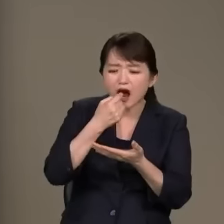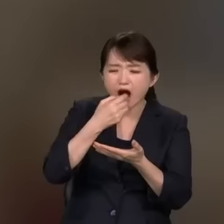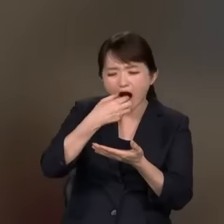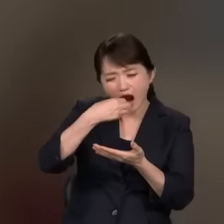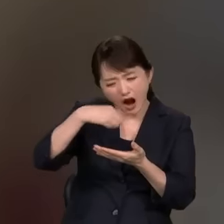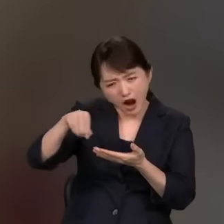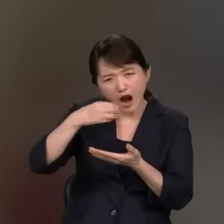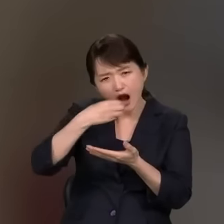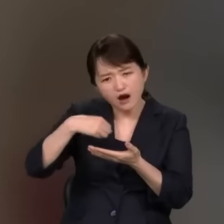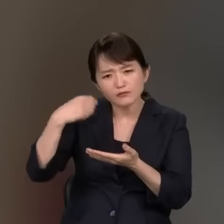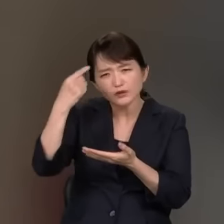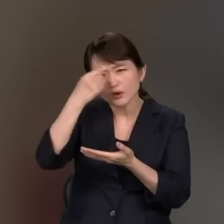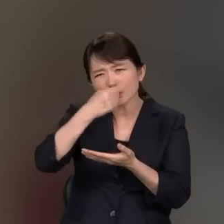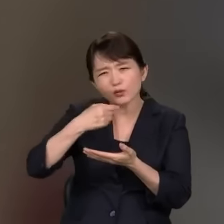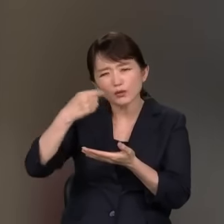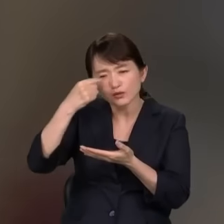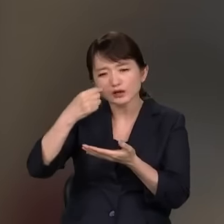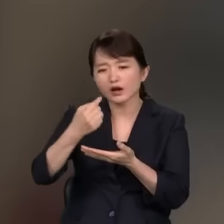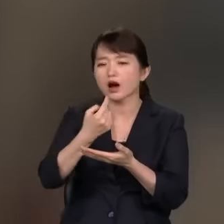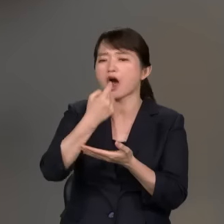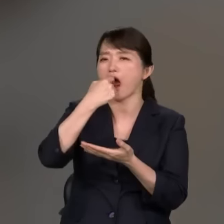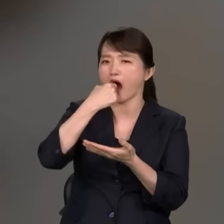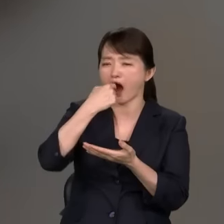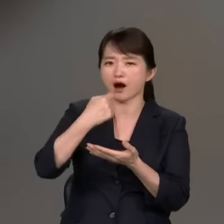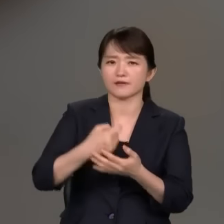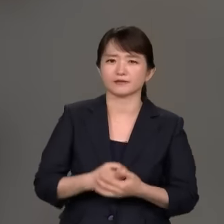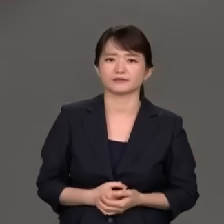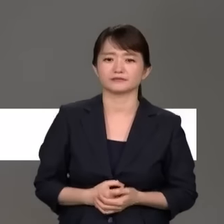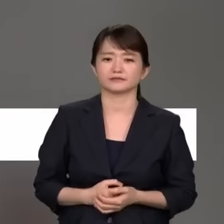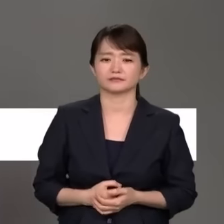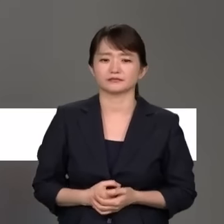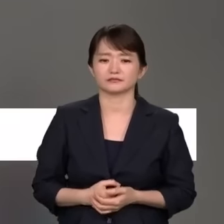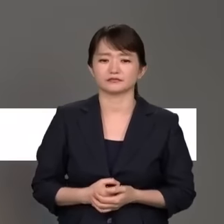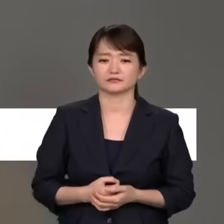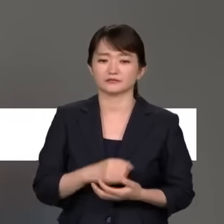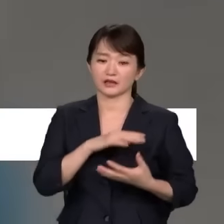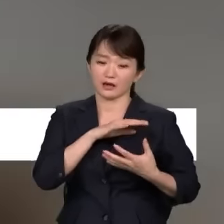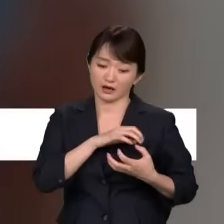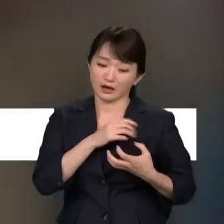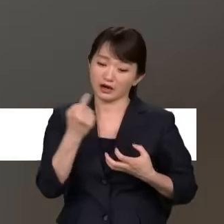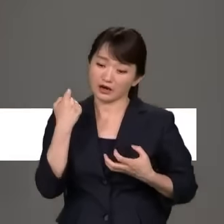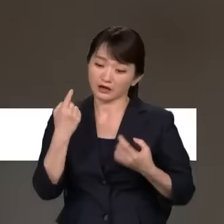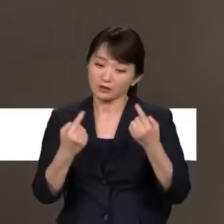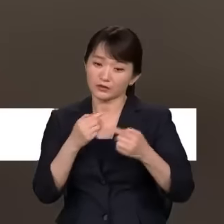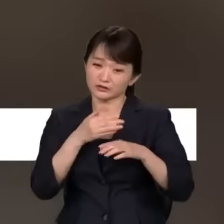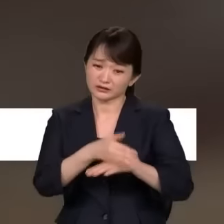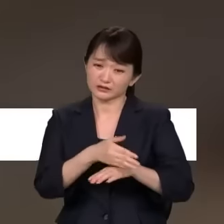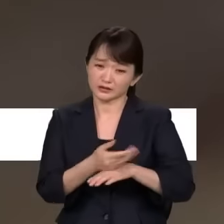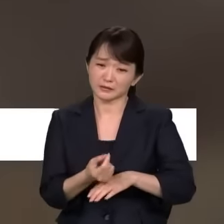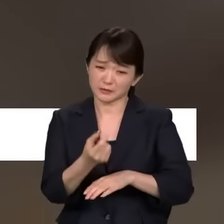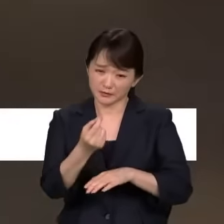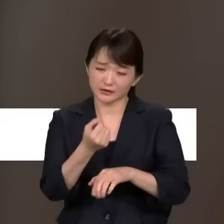제거하고 얼굴만한 인공호흡기를 답니다. 아까보다 더 느려졌어요. 더 느려졌어요? 네. 빨리